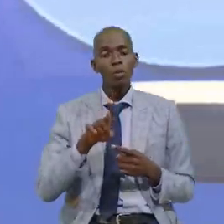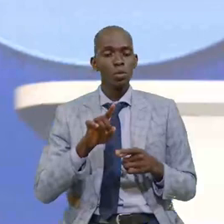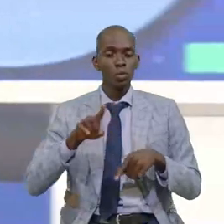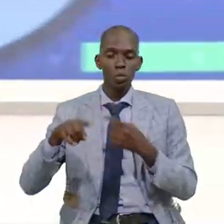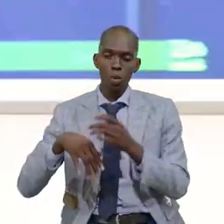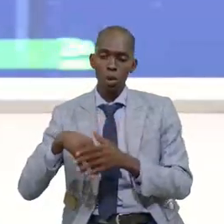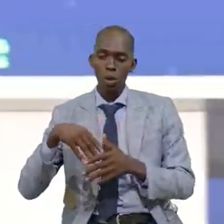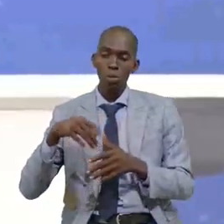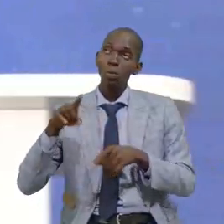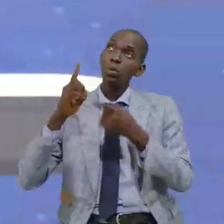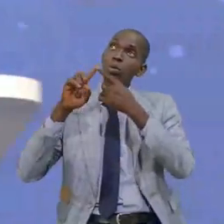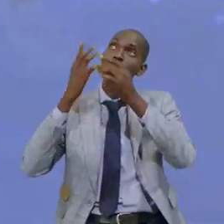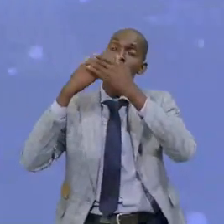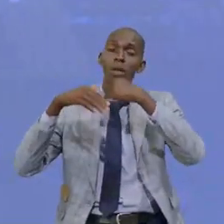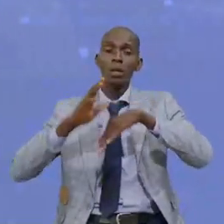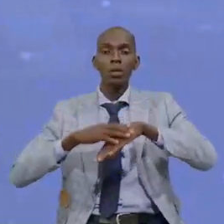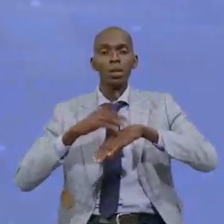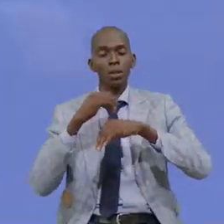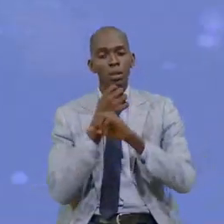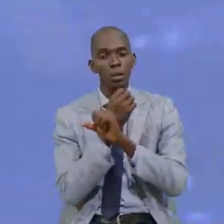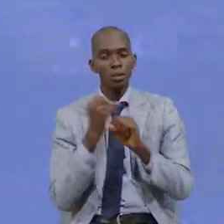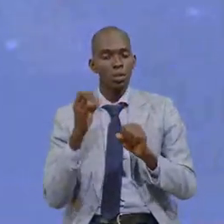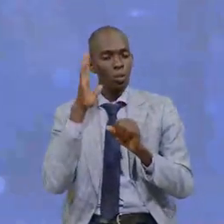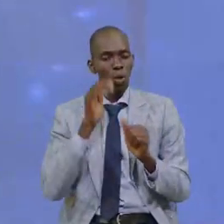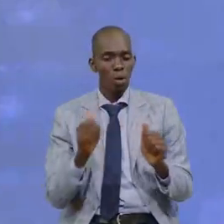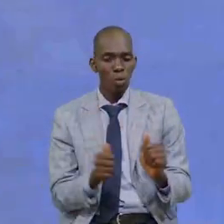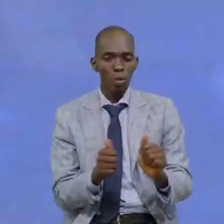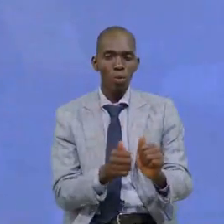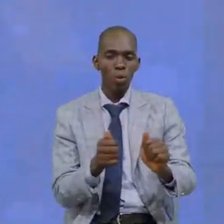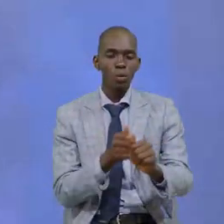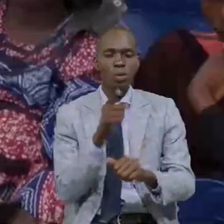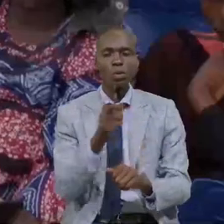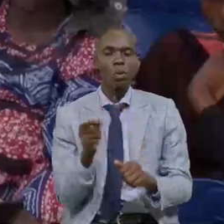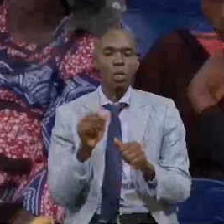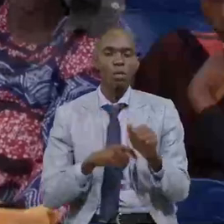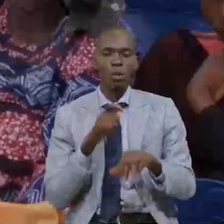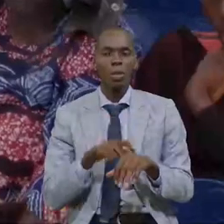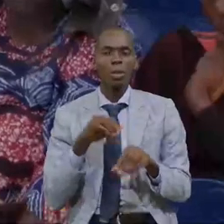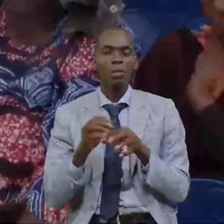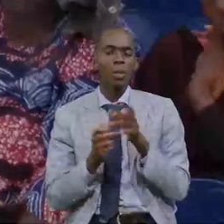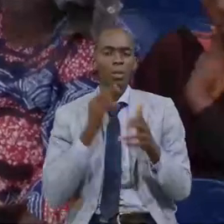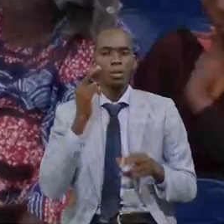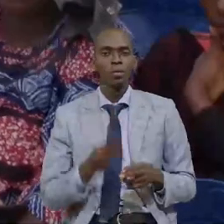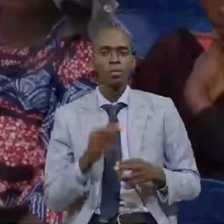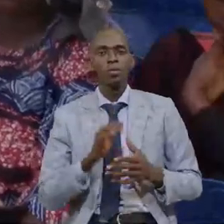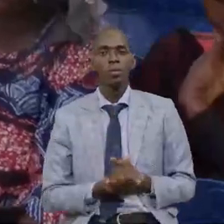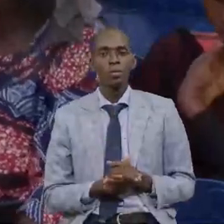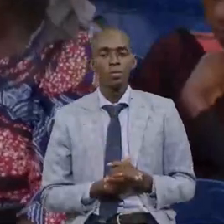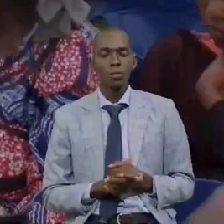tu seras au ciel, le salut va t'accompagner et ira avec toi partout au nom de